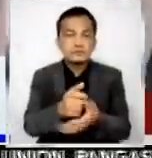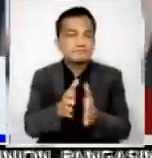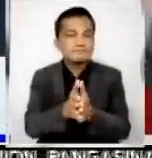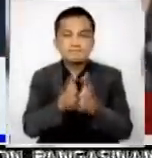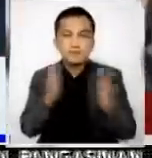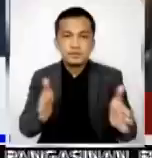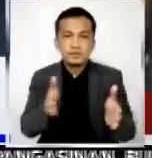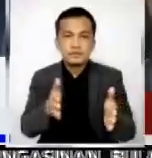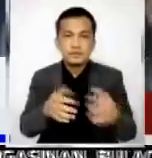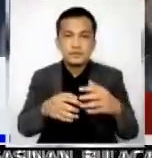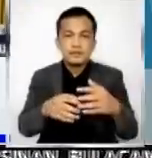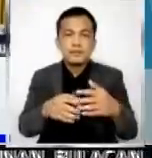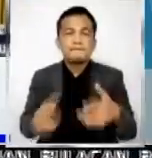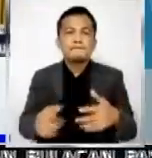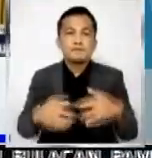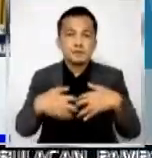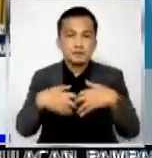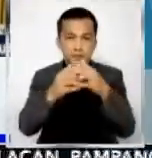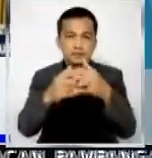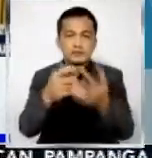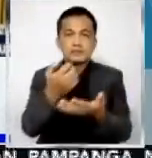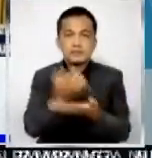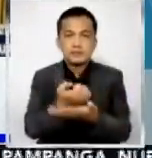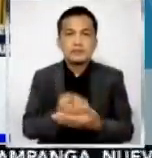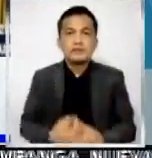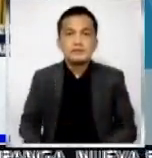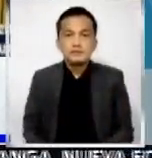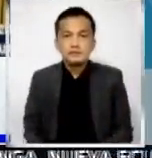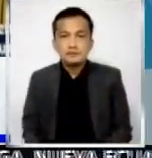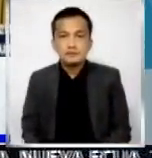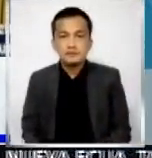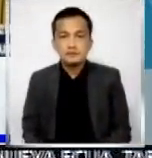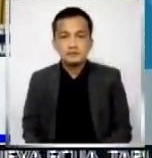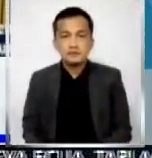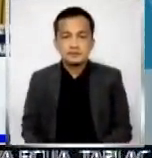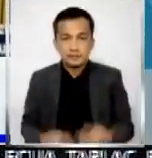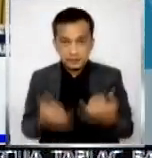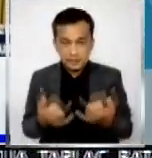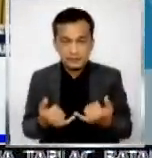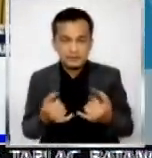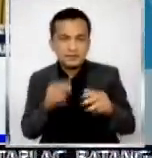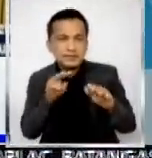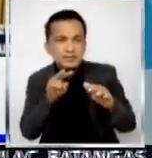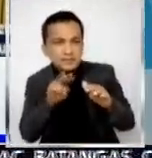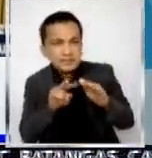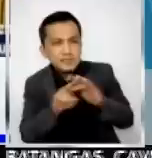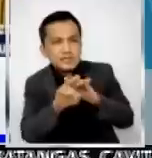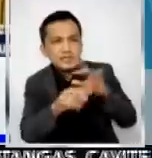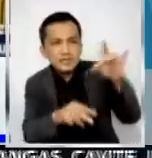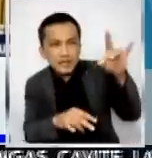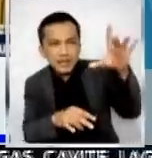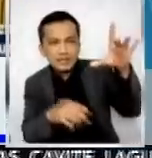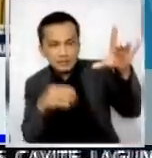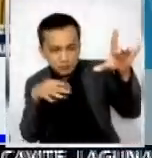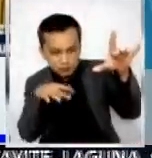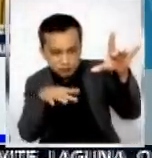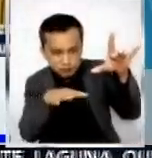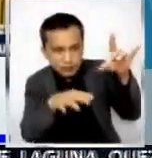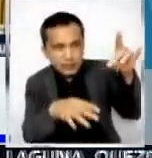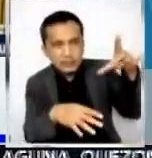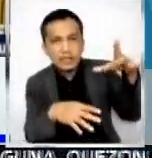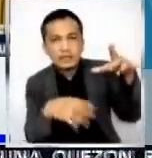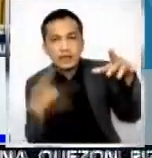sigla ng ekonomiya. We can now see the light at the end of the tunnel as the vaccine